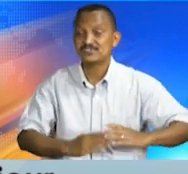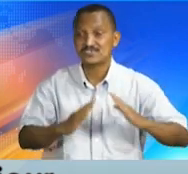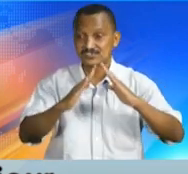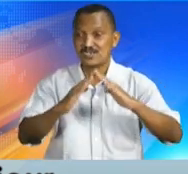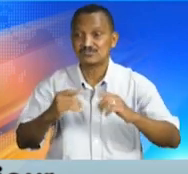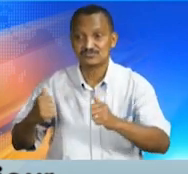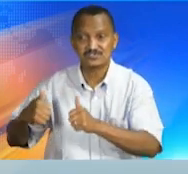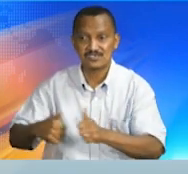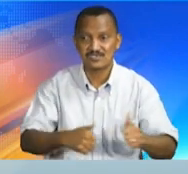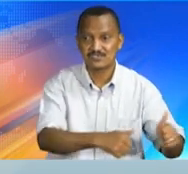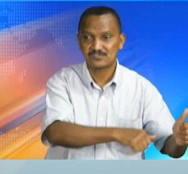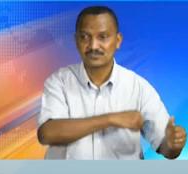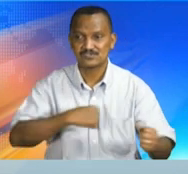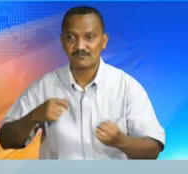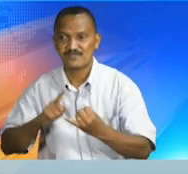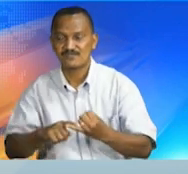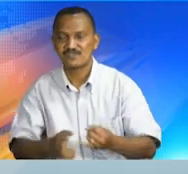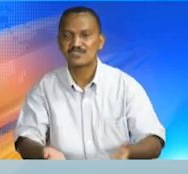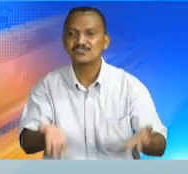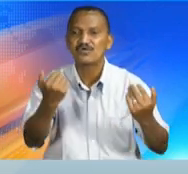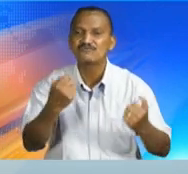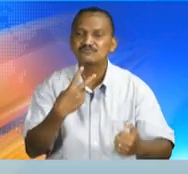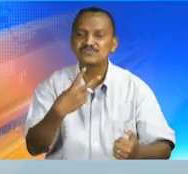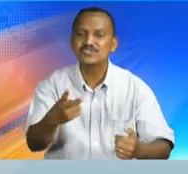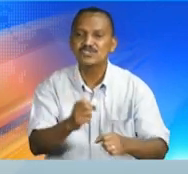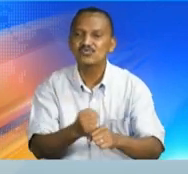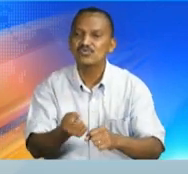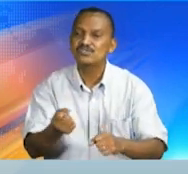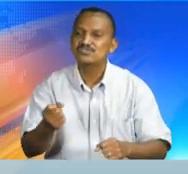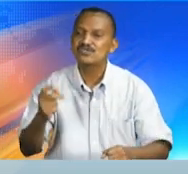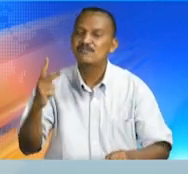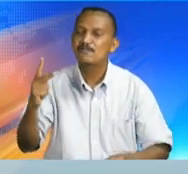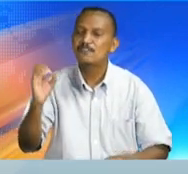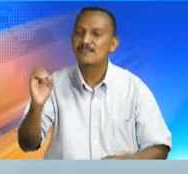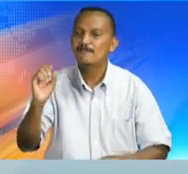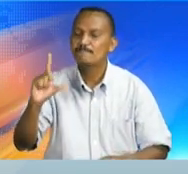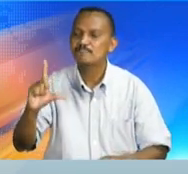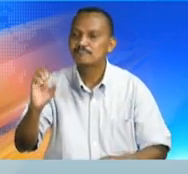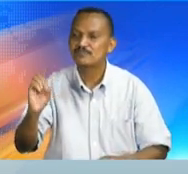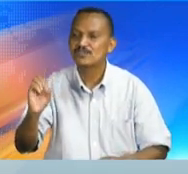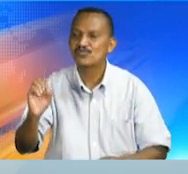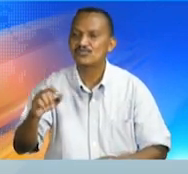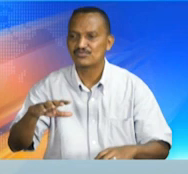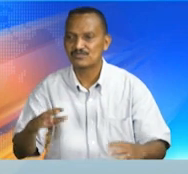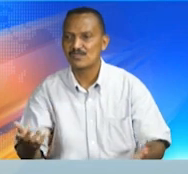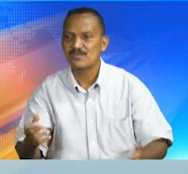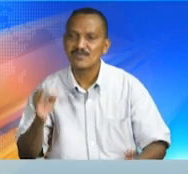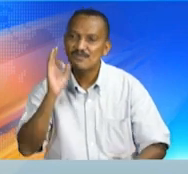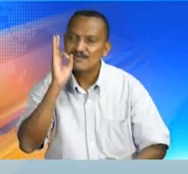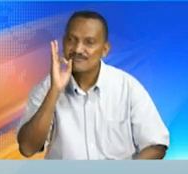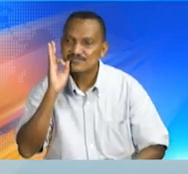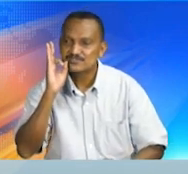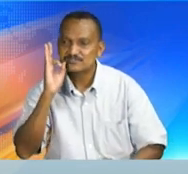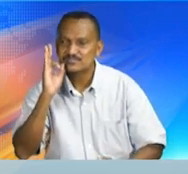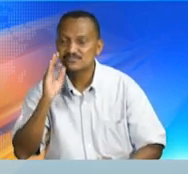naraka izany hatramin'ny farany. Azonao atao ny mijery ity fandarana ity ao amin'ny trano kala tv.kolo.mg na maneho ny hevitra ao amin'ny pejy facebook